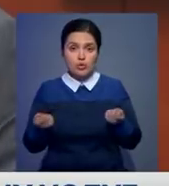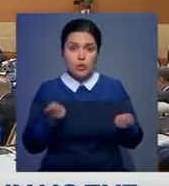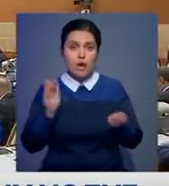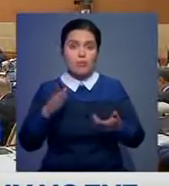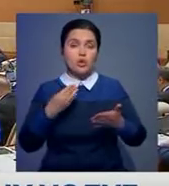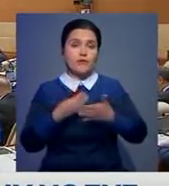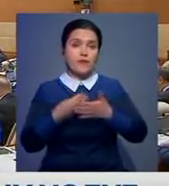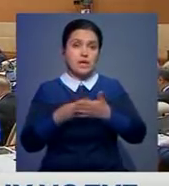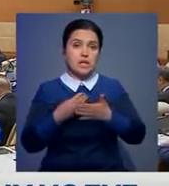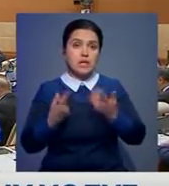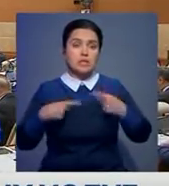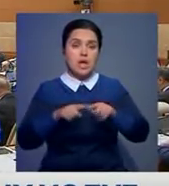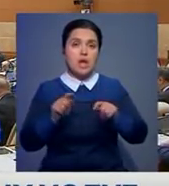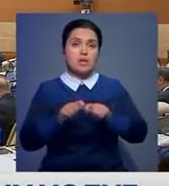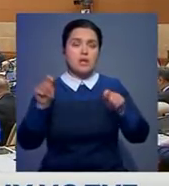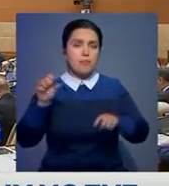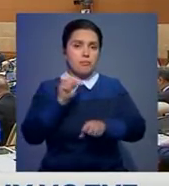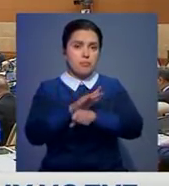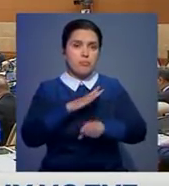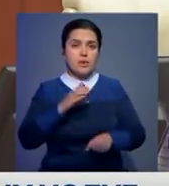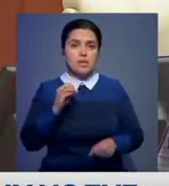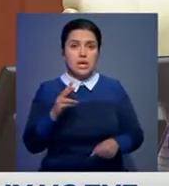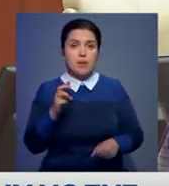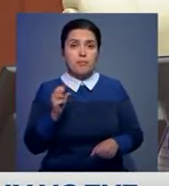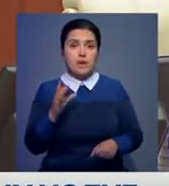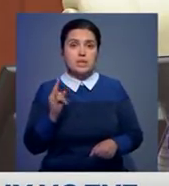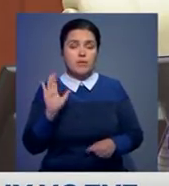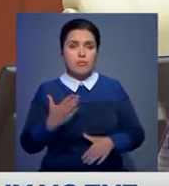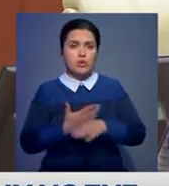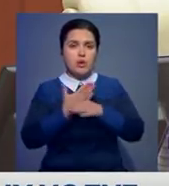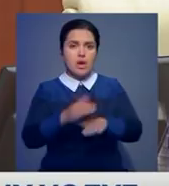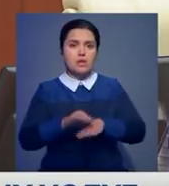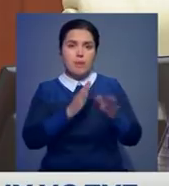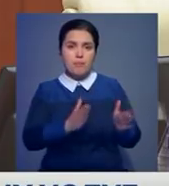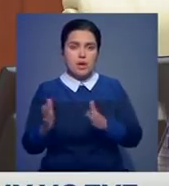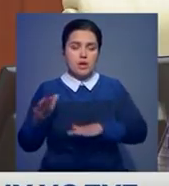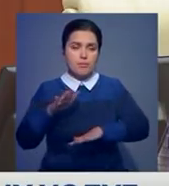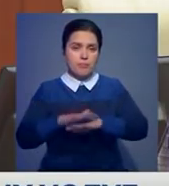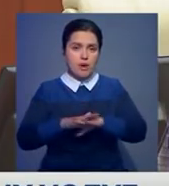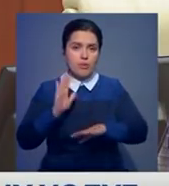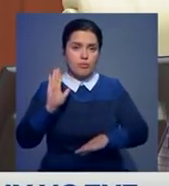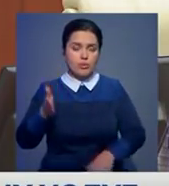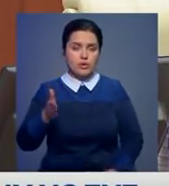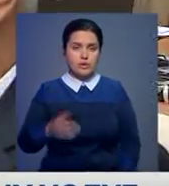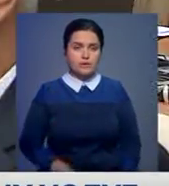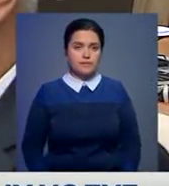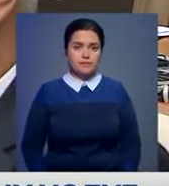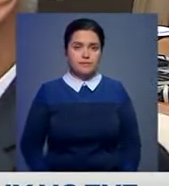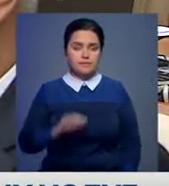финансового сектора создается по поручению Елбасы. Это будет способствовать наведению порядка в банковском секторе.